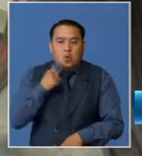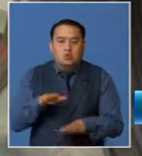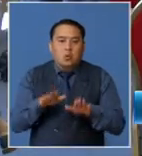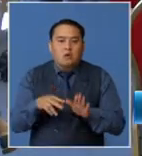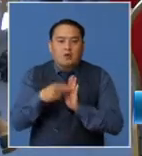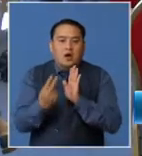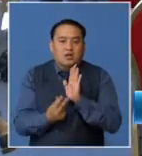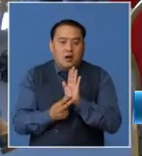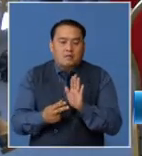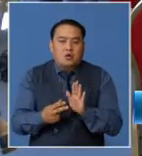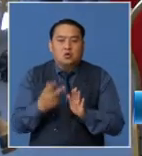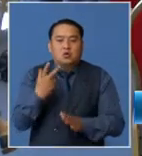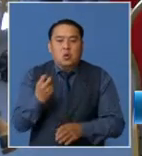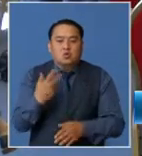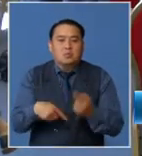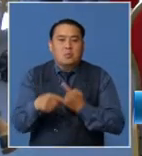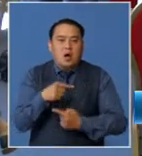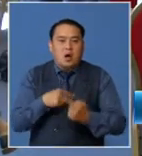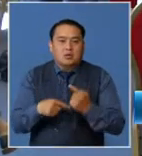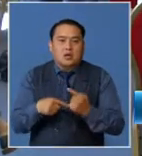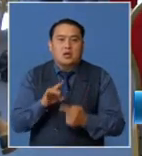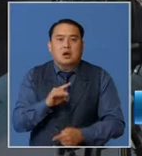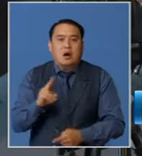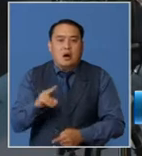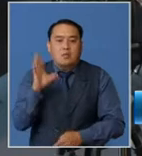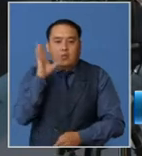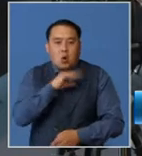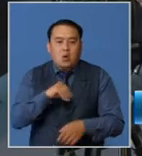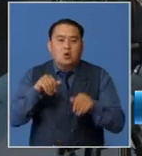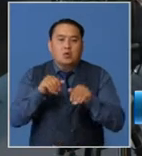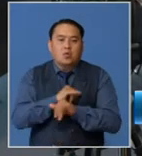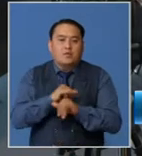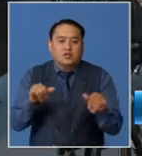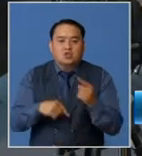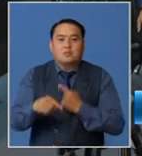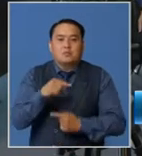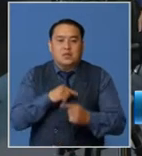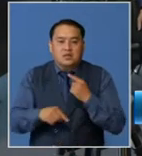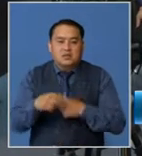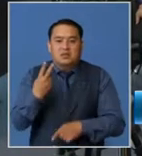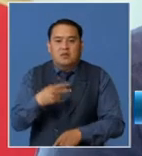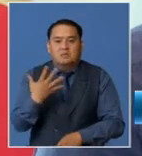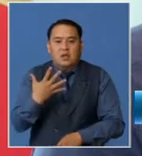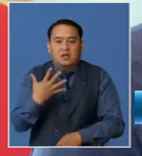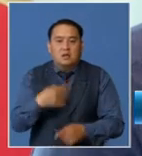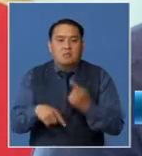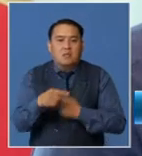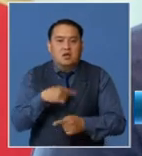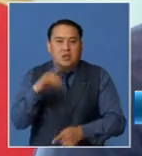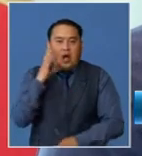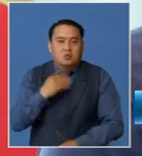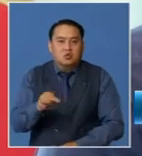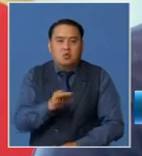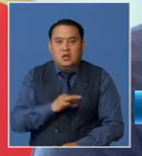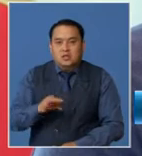за 18-й более 300 предпринимательниц по республике смогли расширить свой бизнес. 25 из них – бизнесвумен